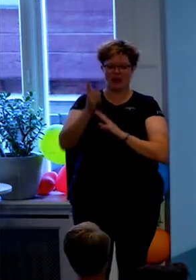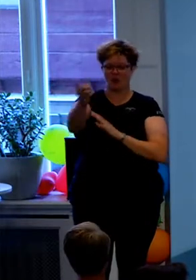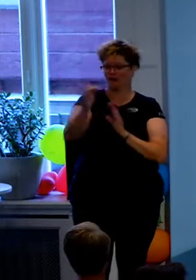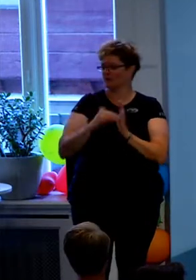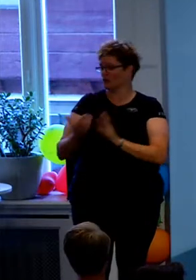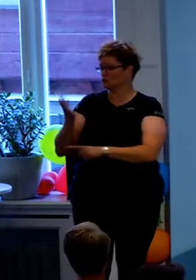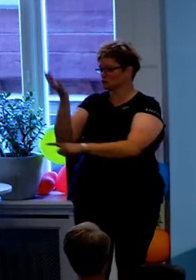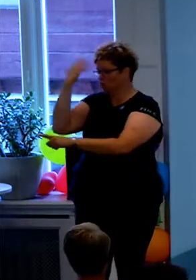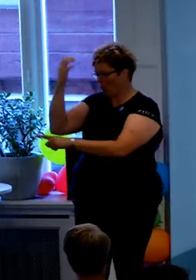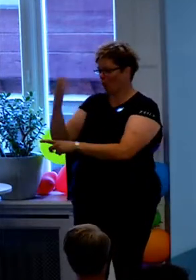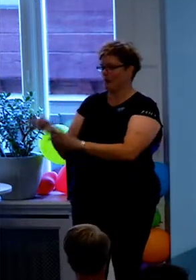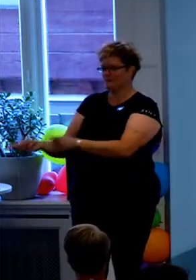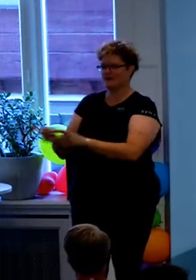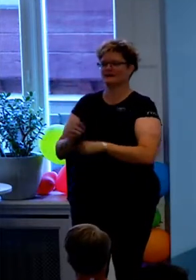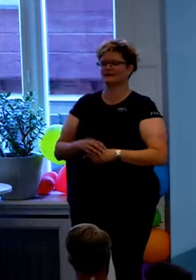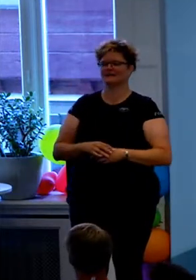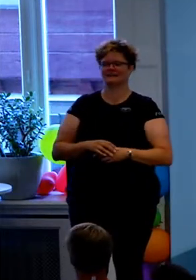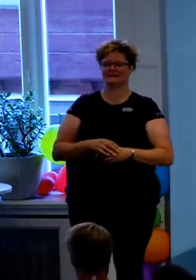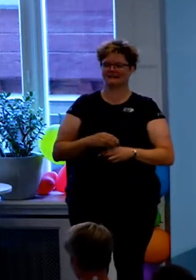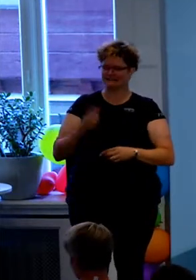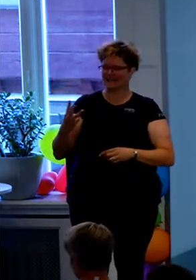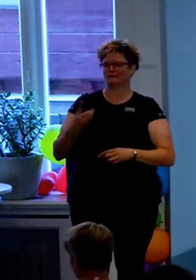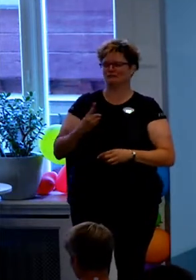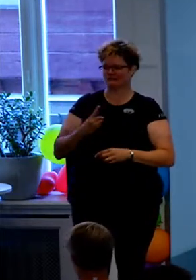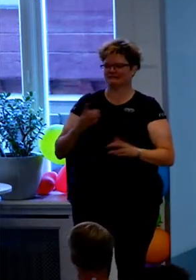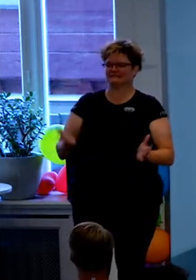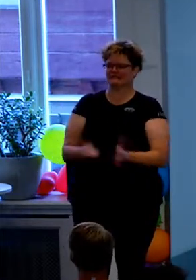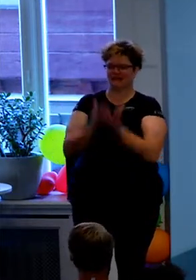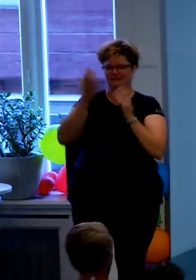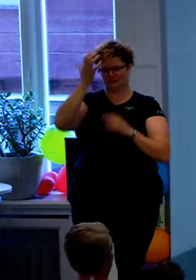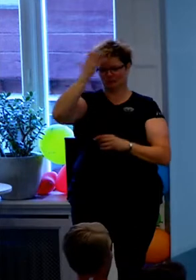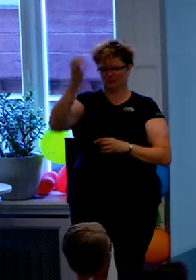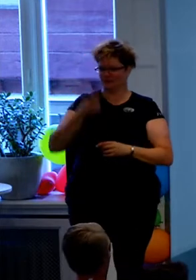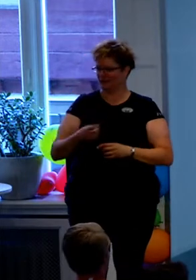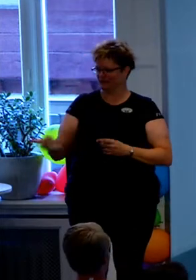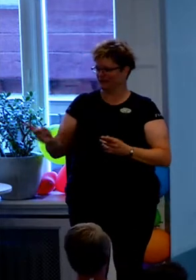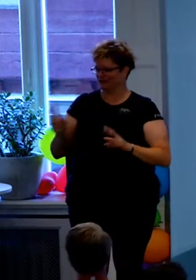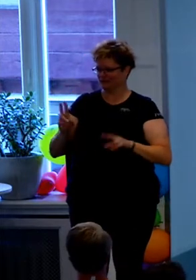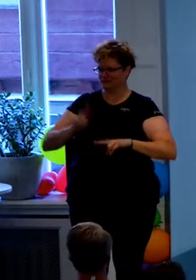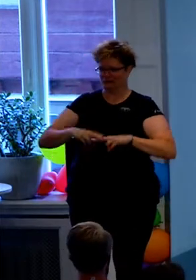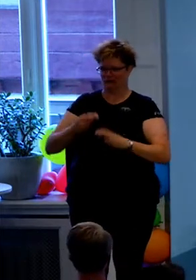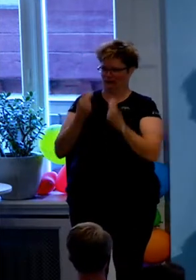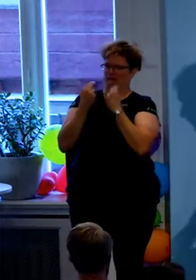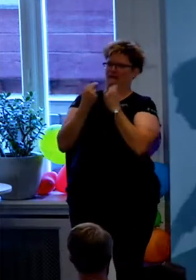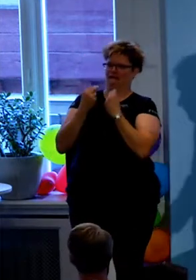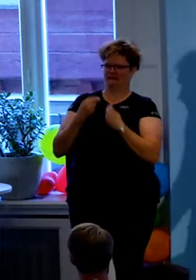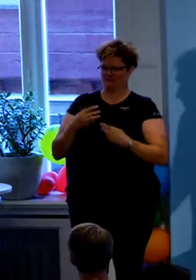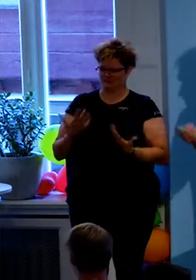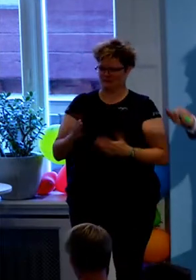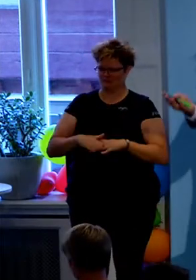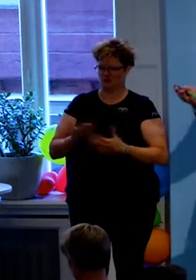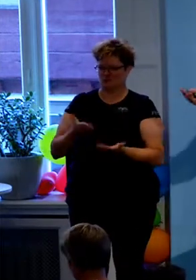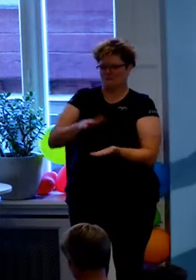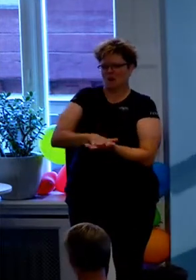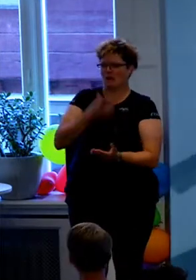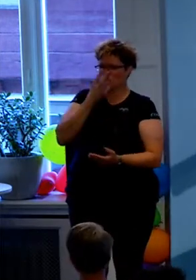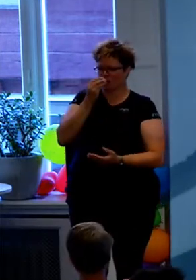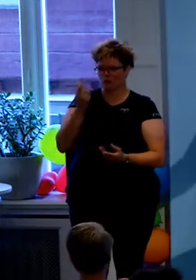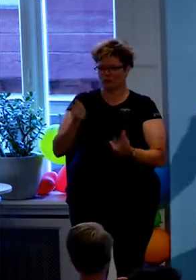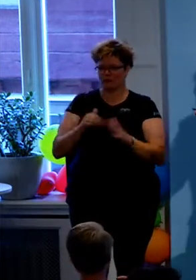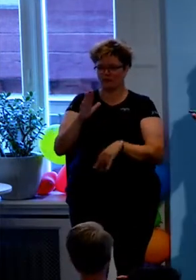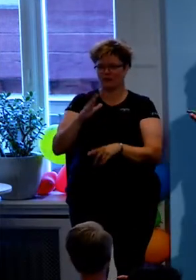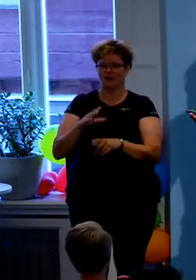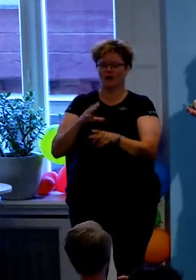långväga? Stockholm på ett tre håll. Härligt, det är ni med på, så sitter och stirrar på påläggschokladen här. Ja. Någon mer?